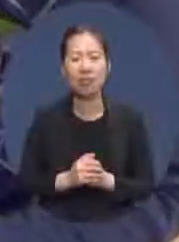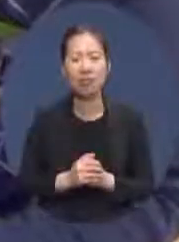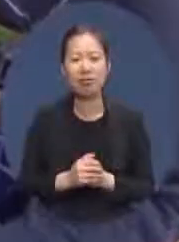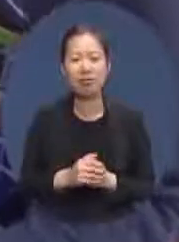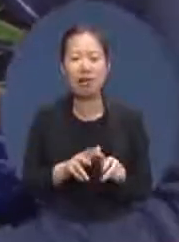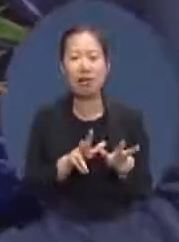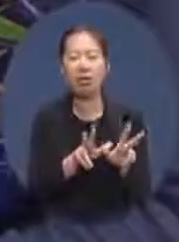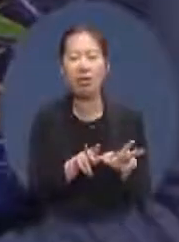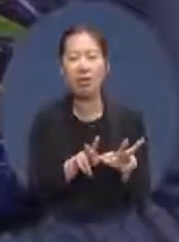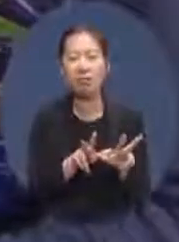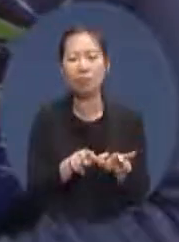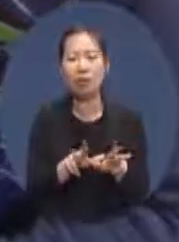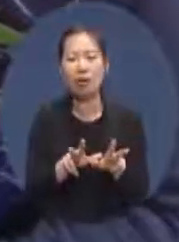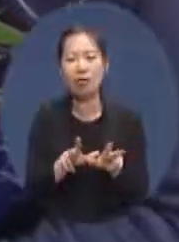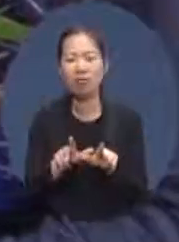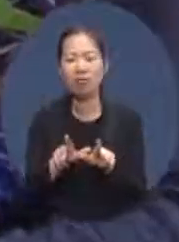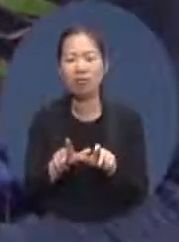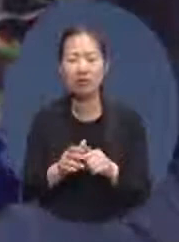잠자는